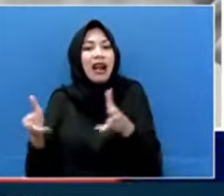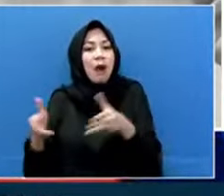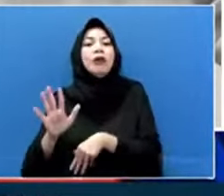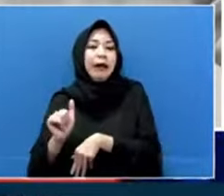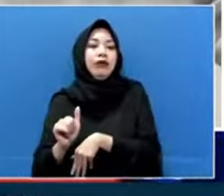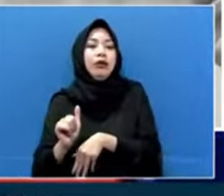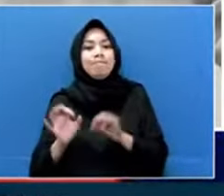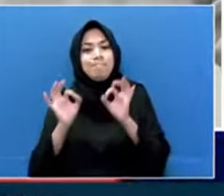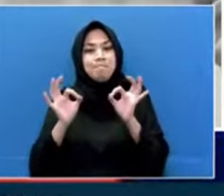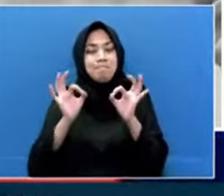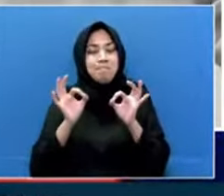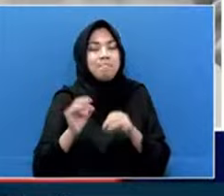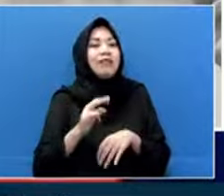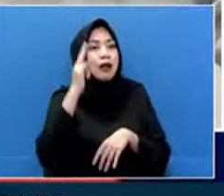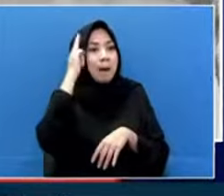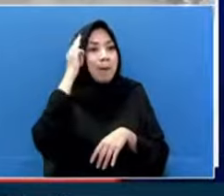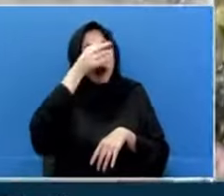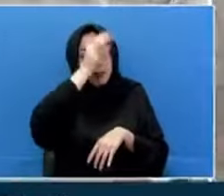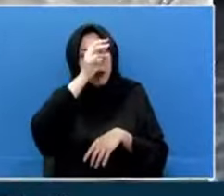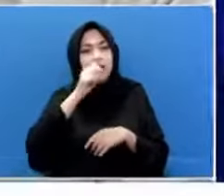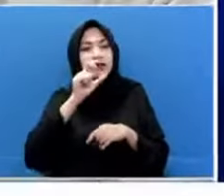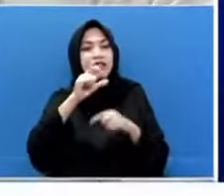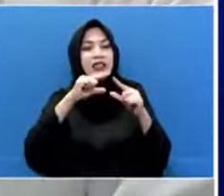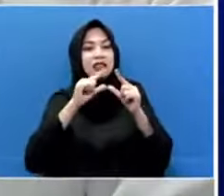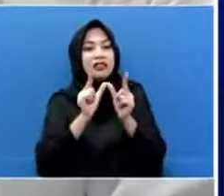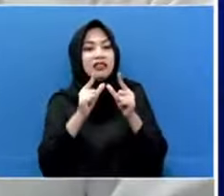kaposak Cawas AKP Umar Mustofa Selamat malam Pak Umar